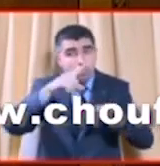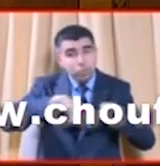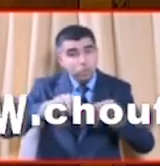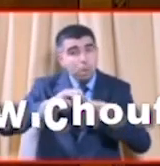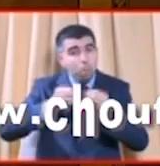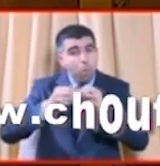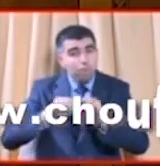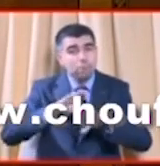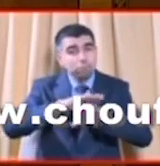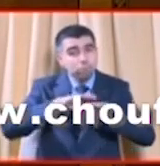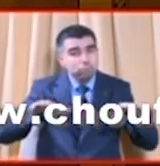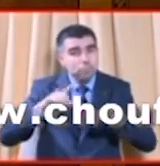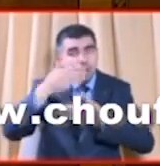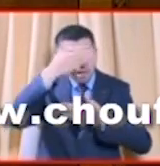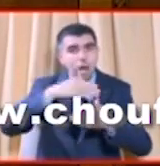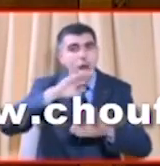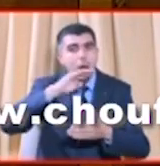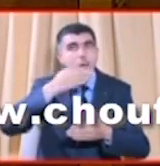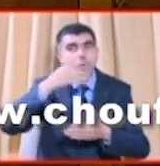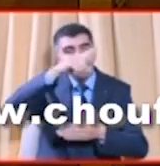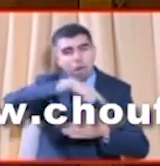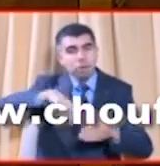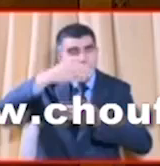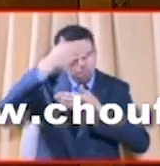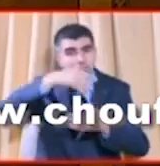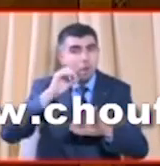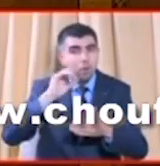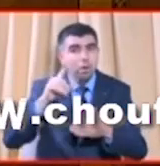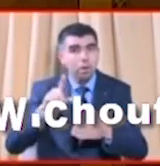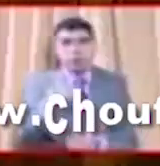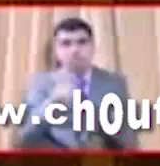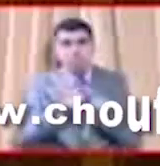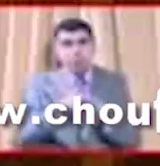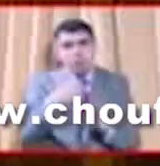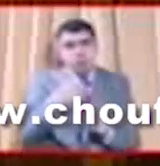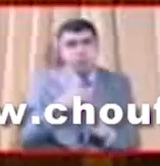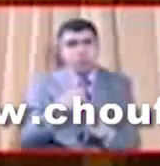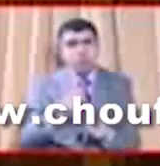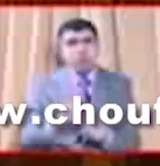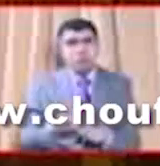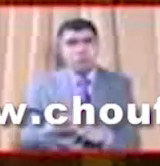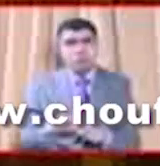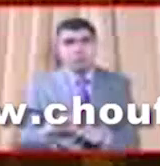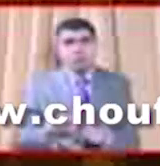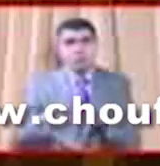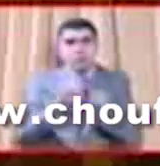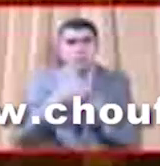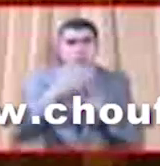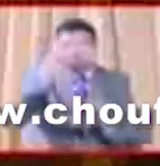الله به هذا البلد الأمين هو الذي جاء بهذه الحكومة. دابا